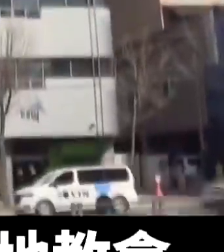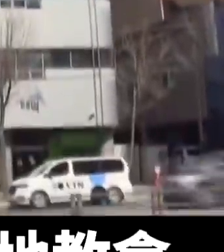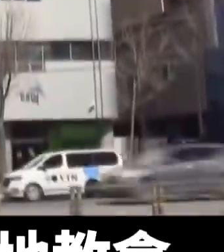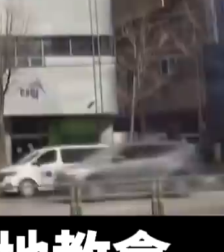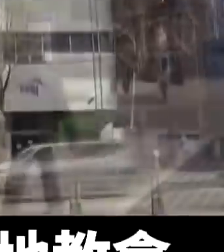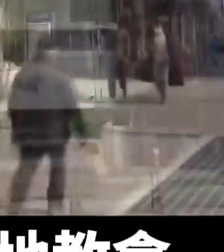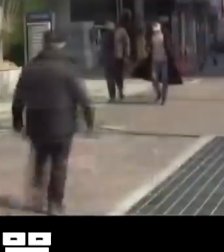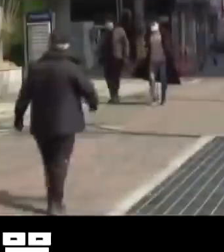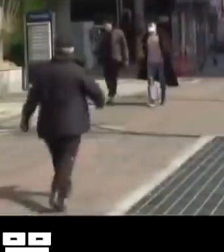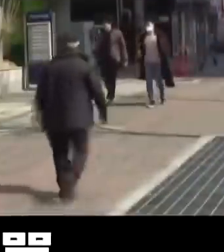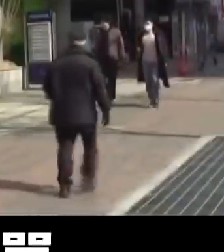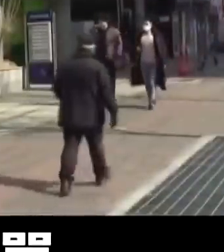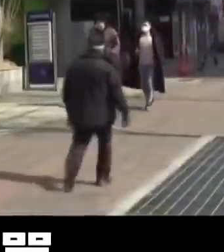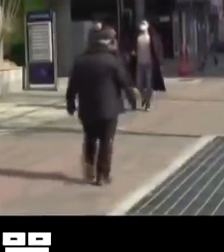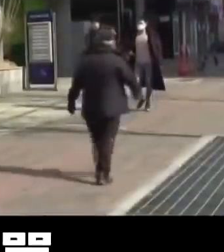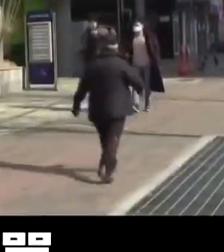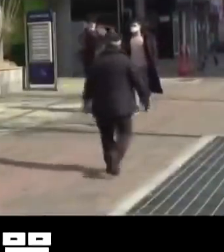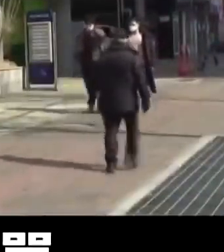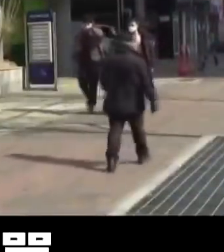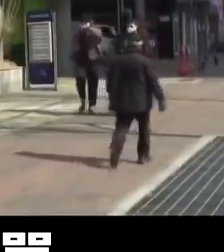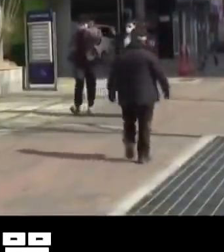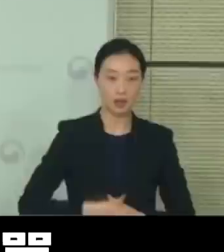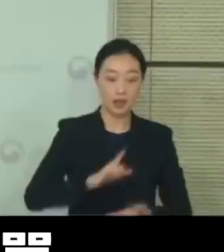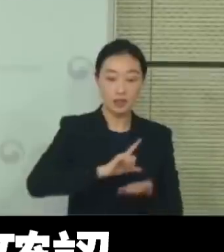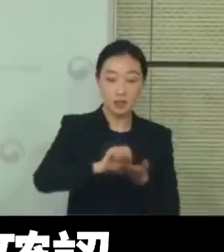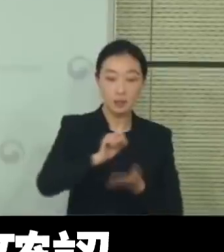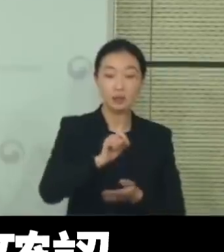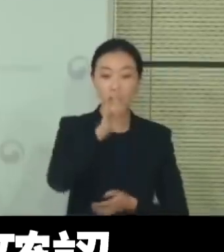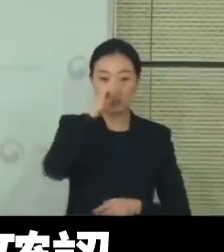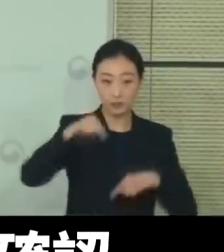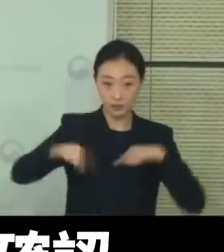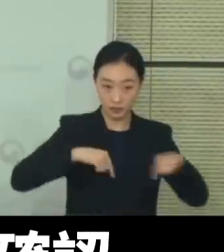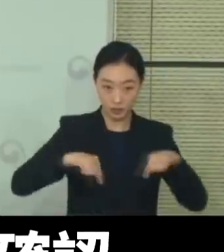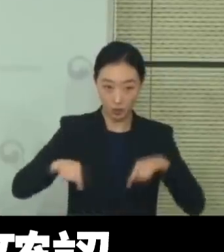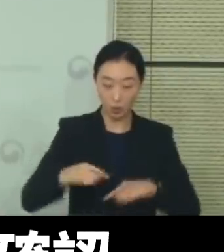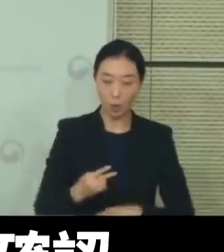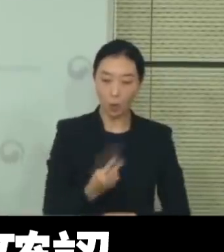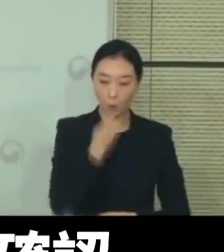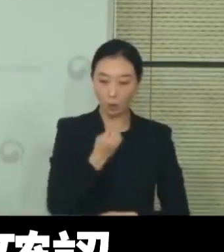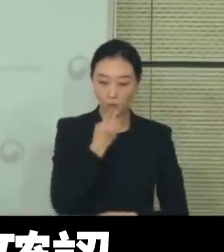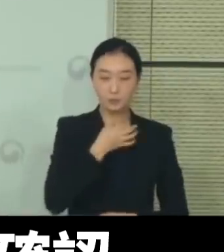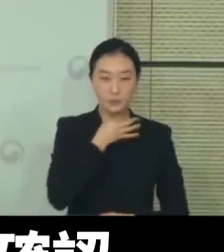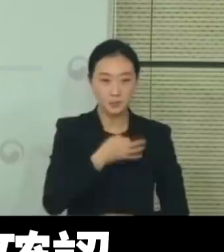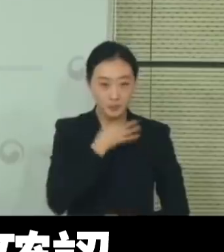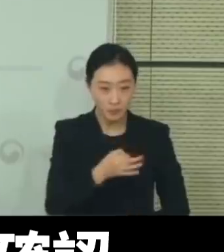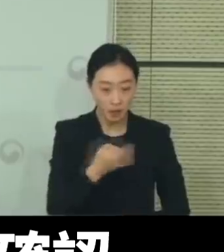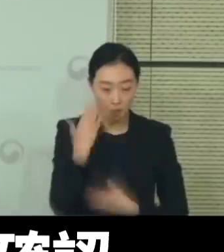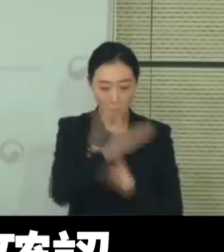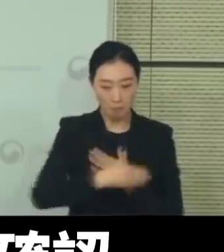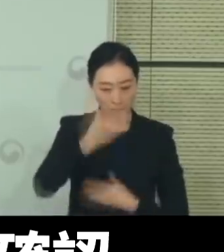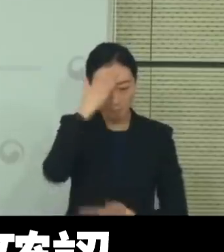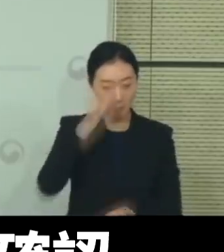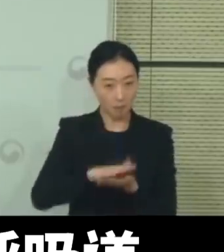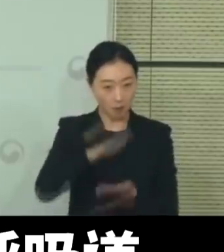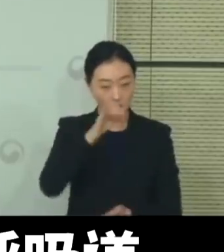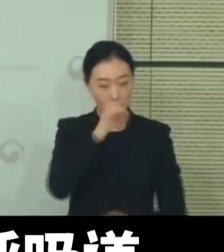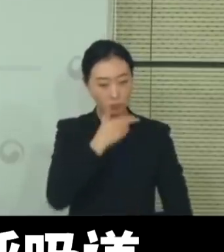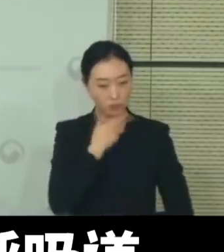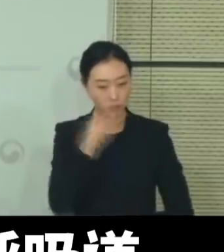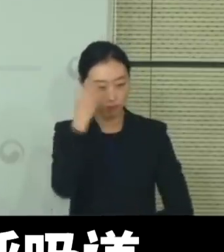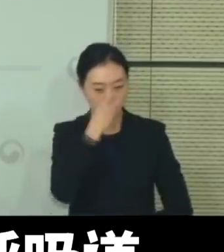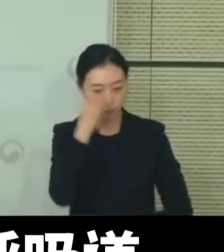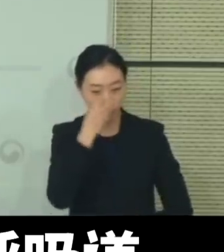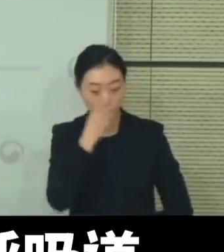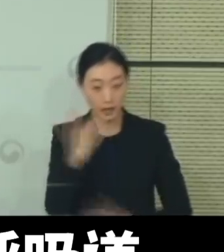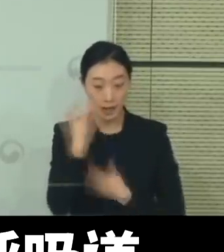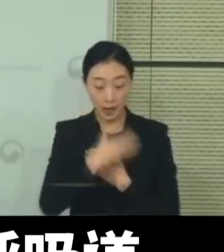了新天地教会 21.2 万名信徒名单。 호흡기또는발열증상이있는지여부를확인해유증